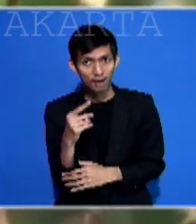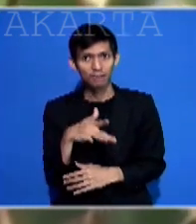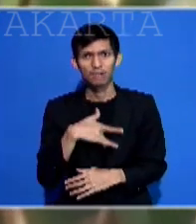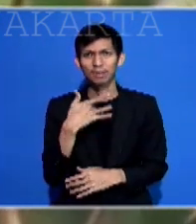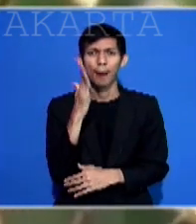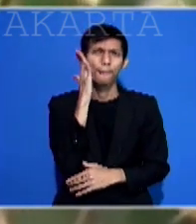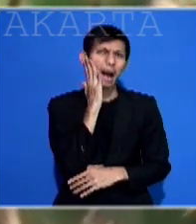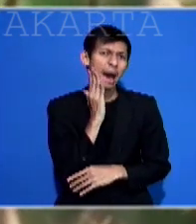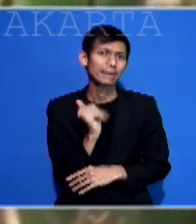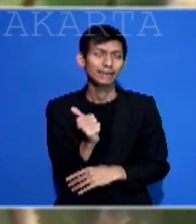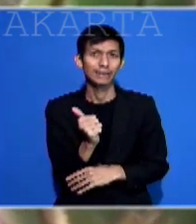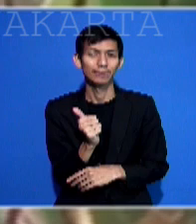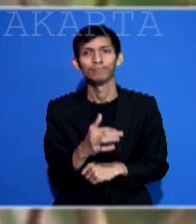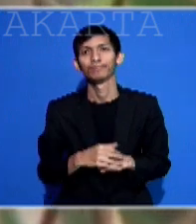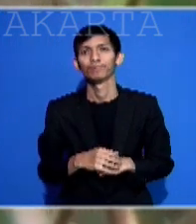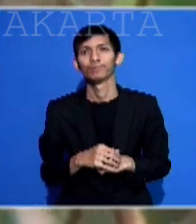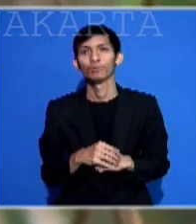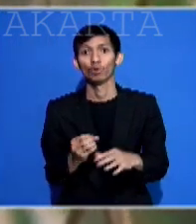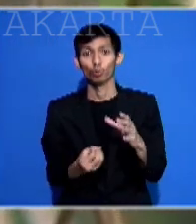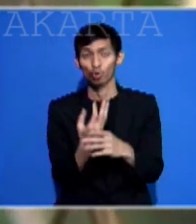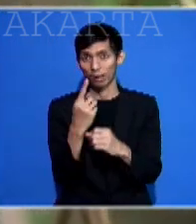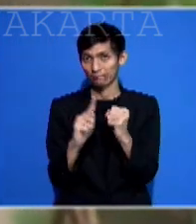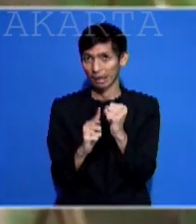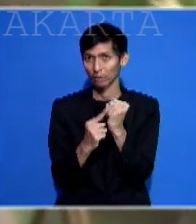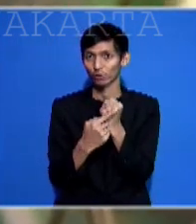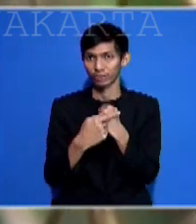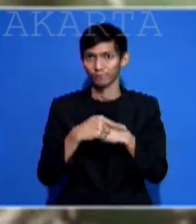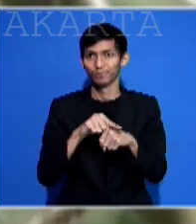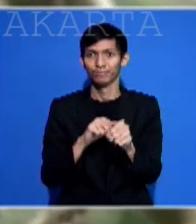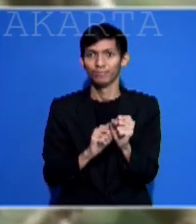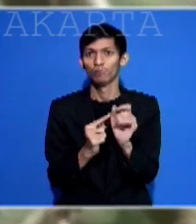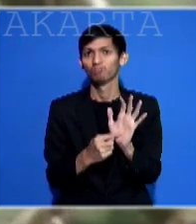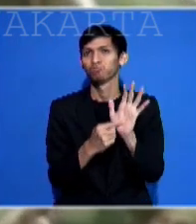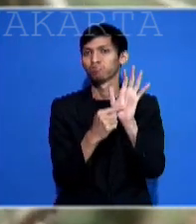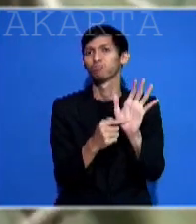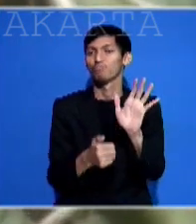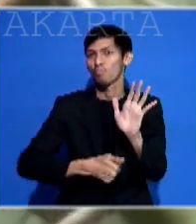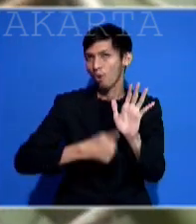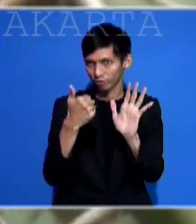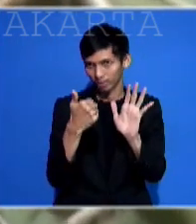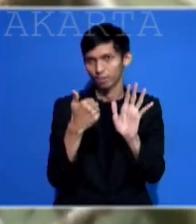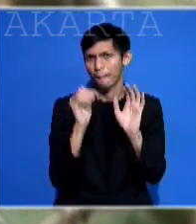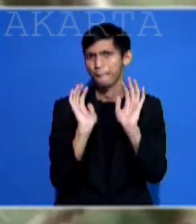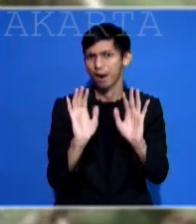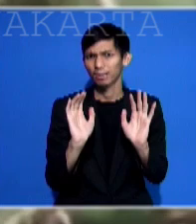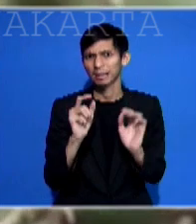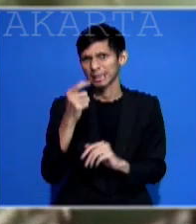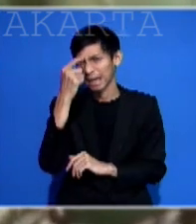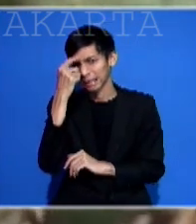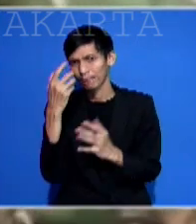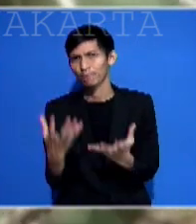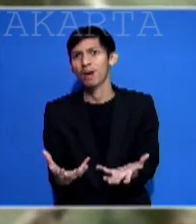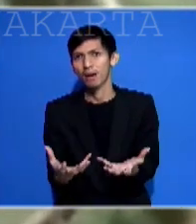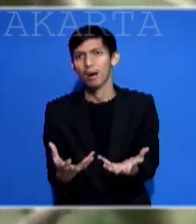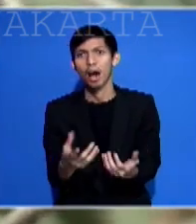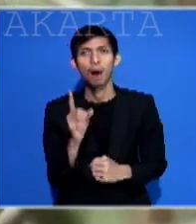mangertosi bilih woh kaktus laut menika ing donyaning herbal sampun kaloko. Kata sesakit aurat ingkang saged dipun usadani